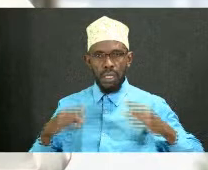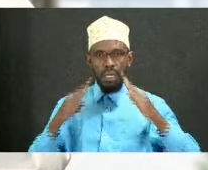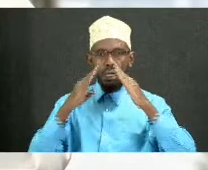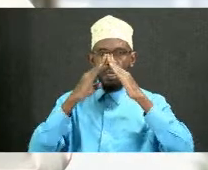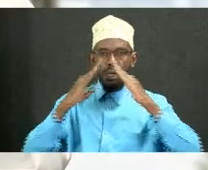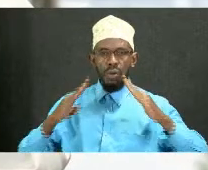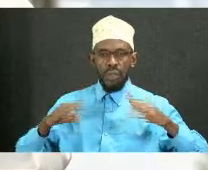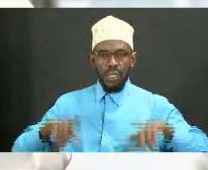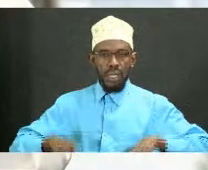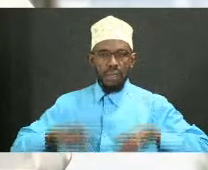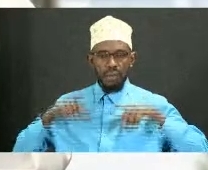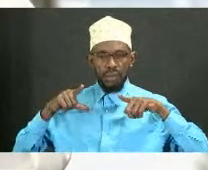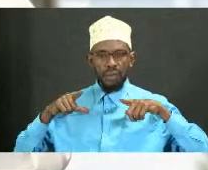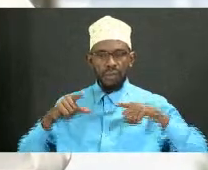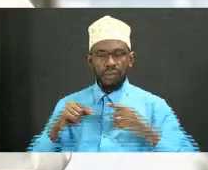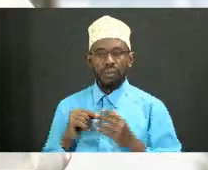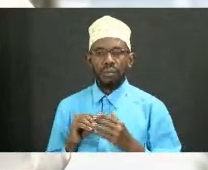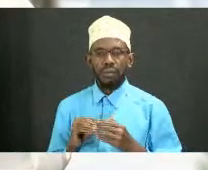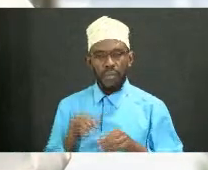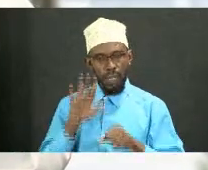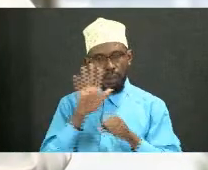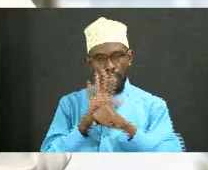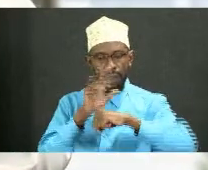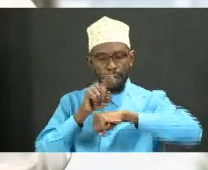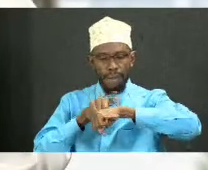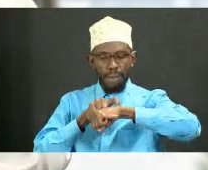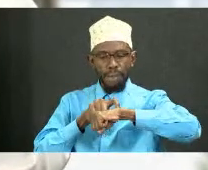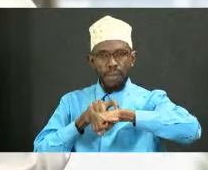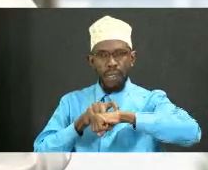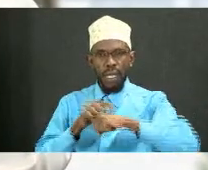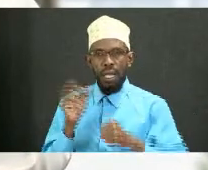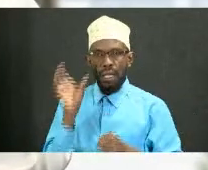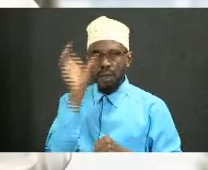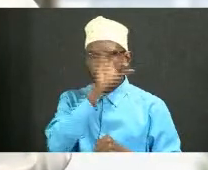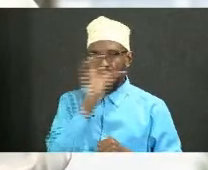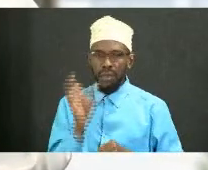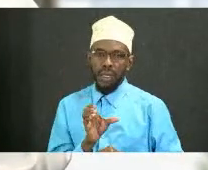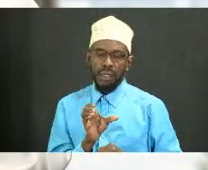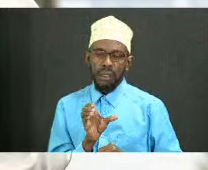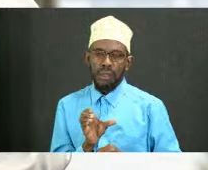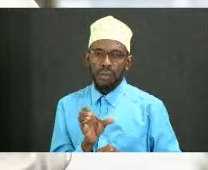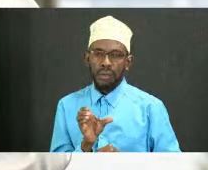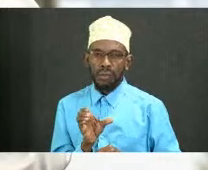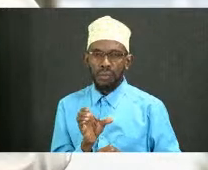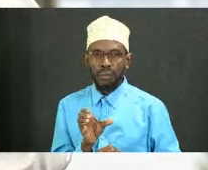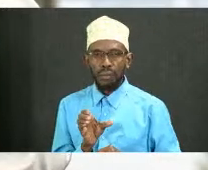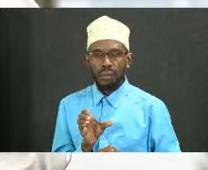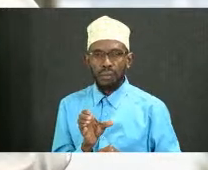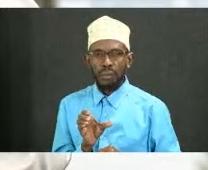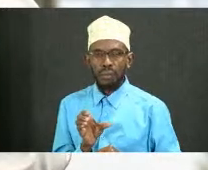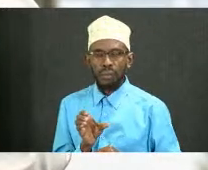Nyumba pia ya kuishi pia si uwekezaji. Mara nyingi hasa sisi Afrika tunachukua